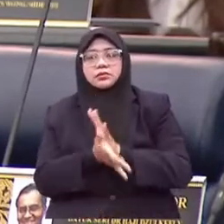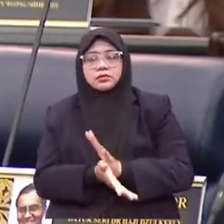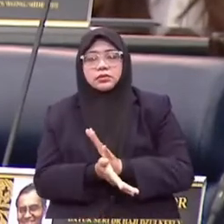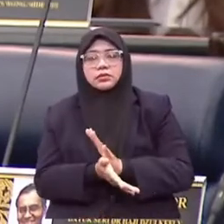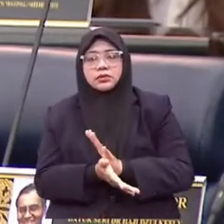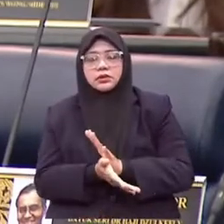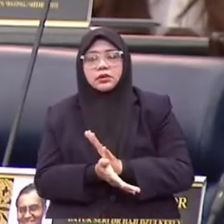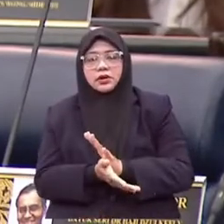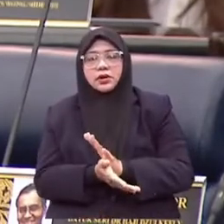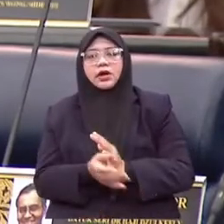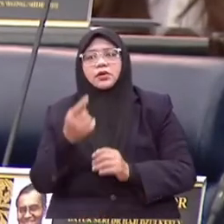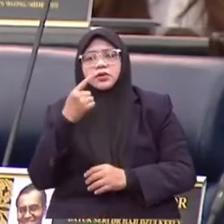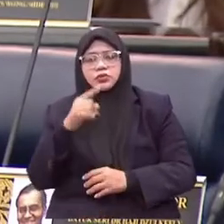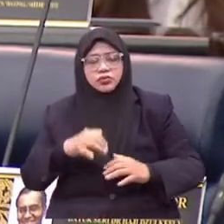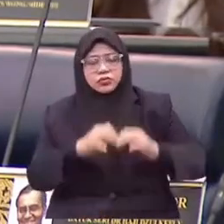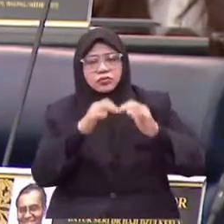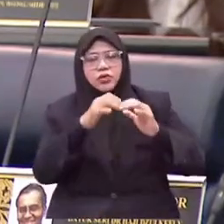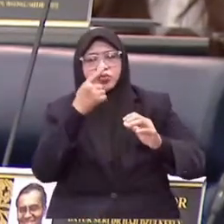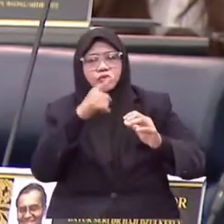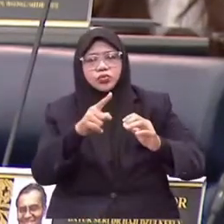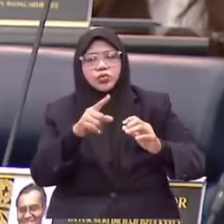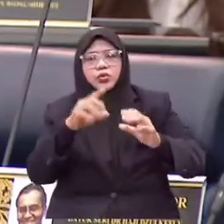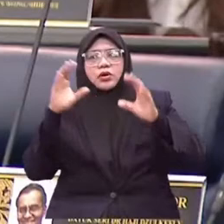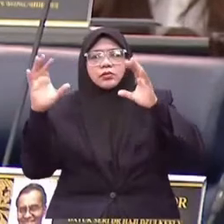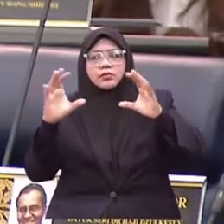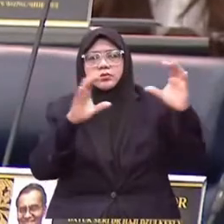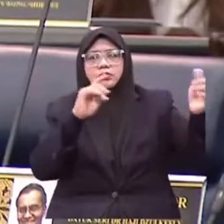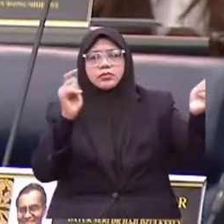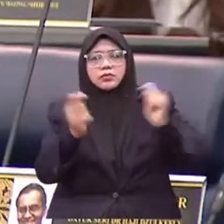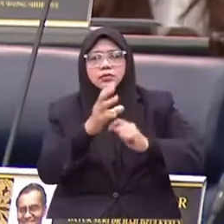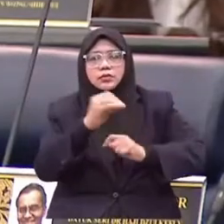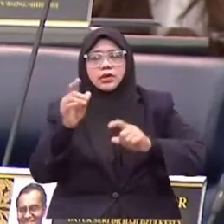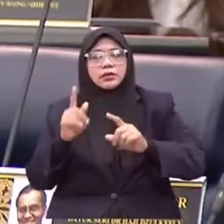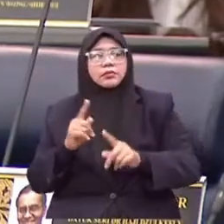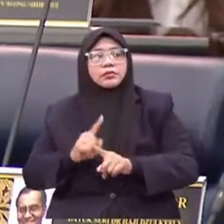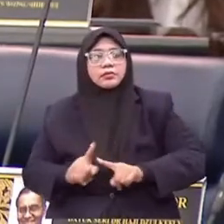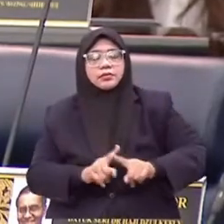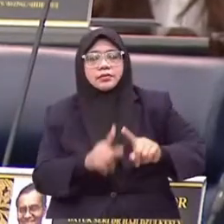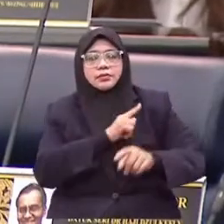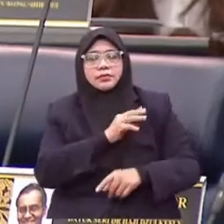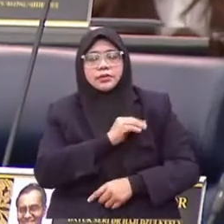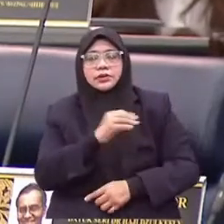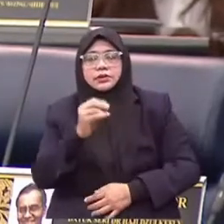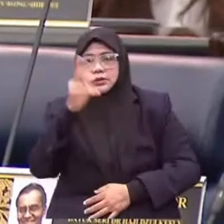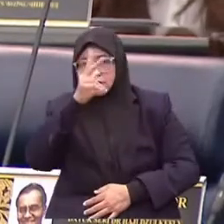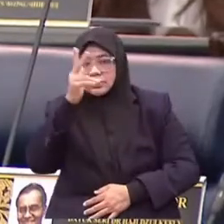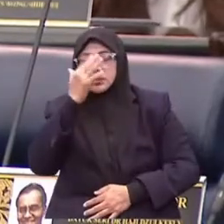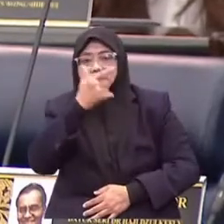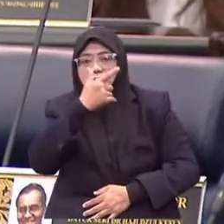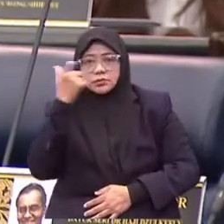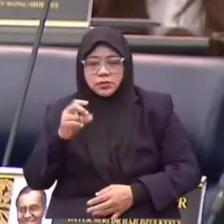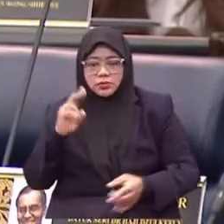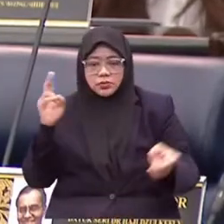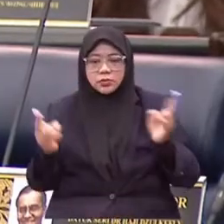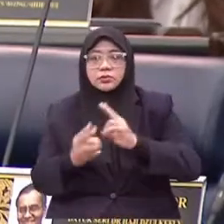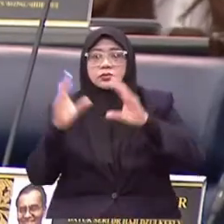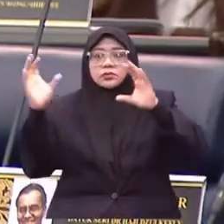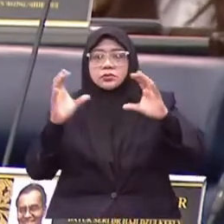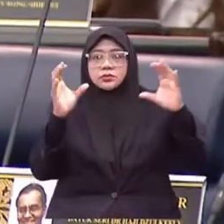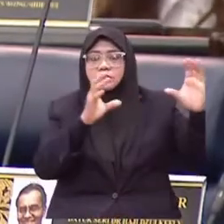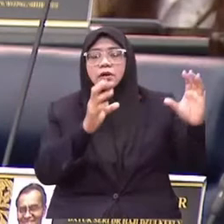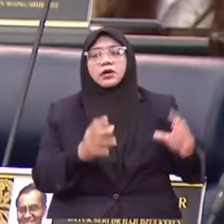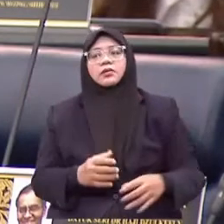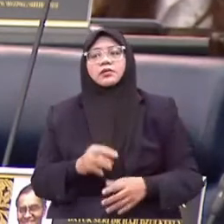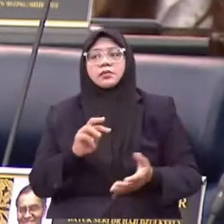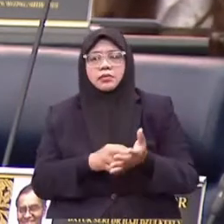badan penyelarasan tindakan perubahan iklim antara berbagai kementerian dan kerajaan karena isu perubahan iklim itu